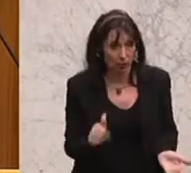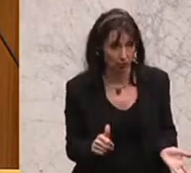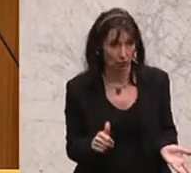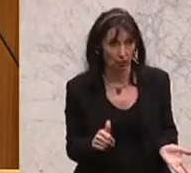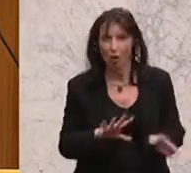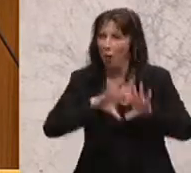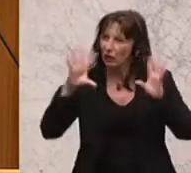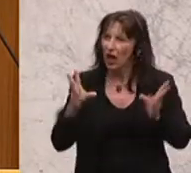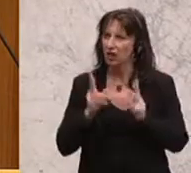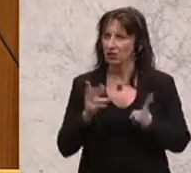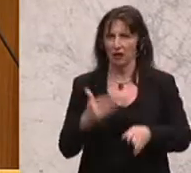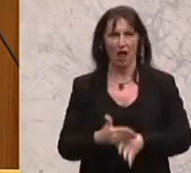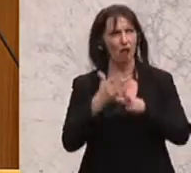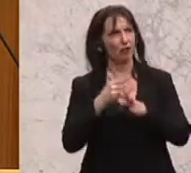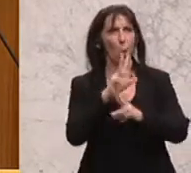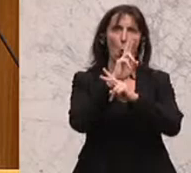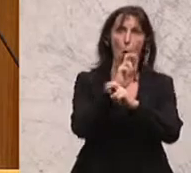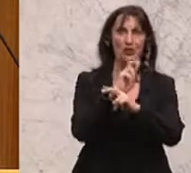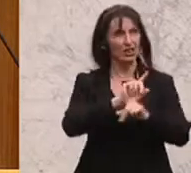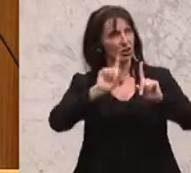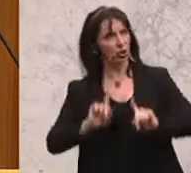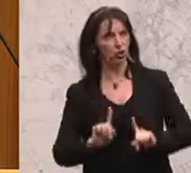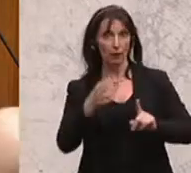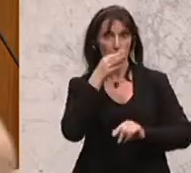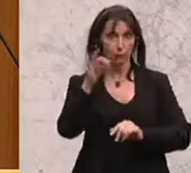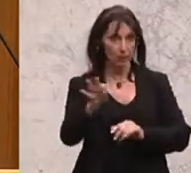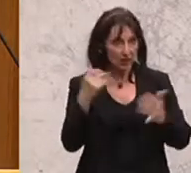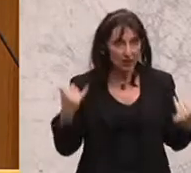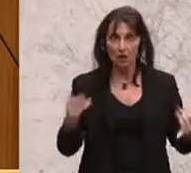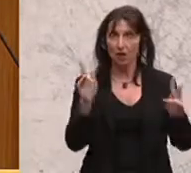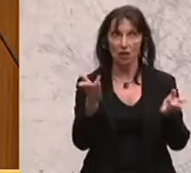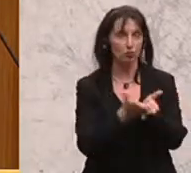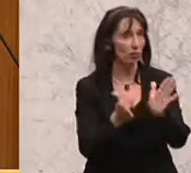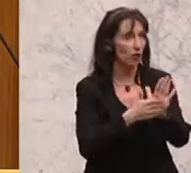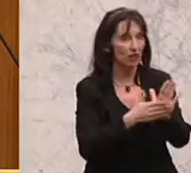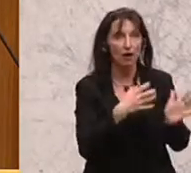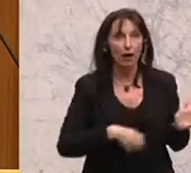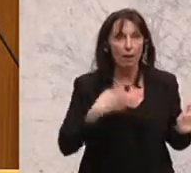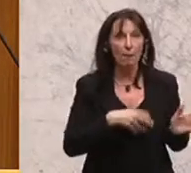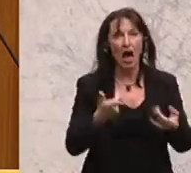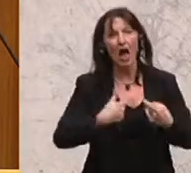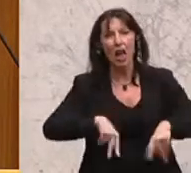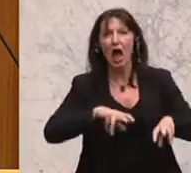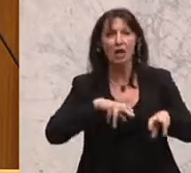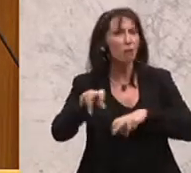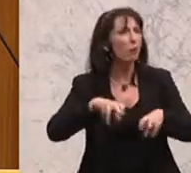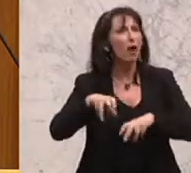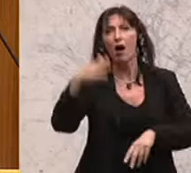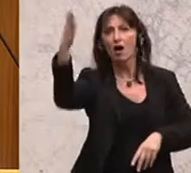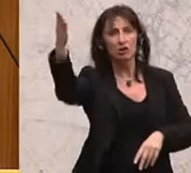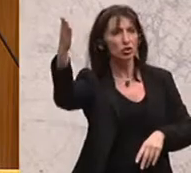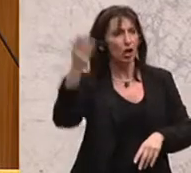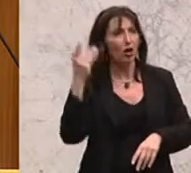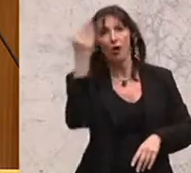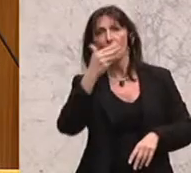österreichische Position zu verbessern. Auch jene Geschichte im Übrigen, wo wir jetzt schon nachweisen, wie sich bayerische Bankmanager unter Vorspiegelung